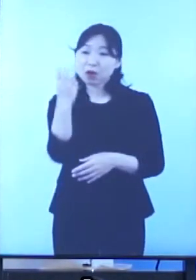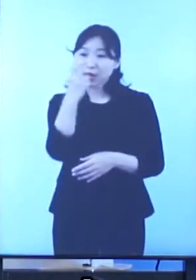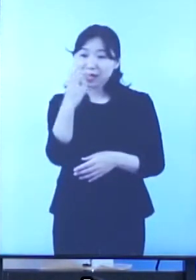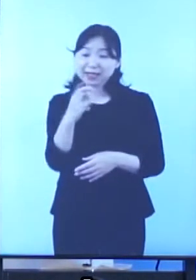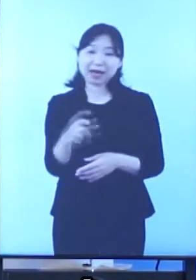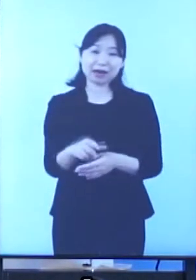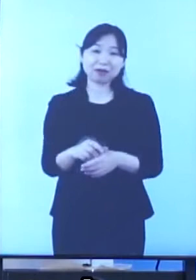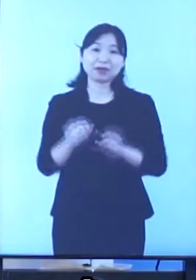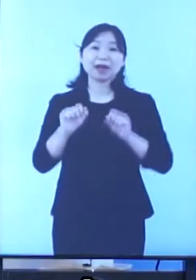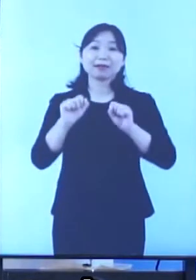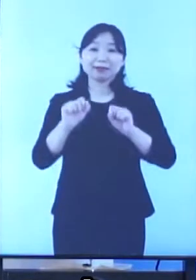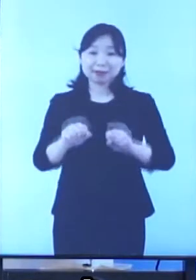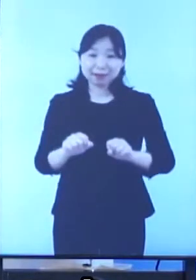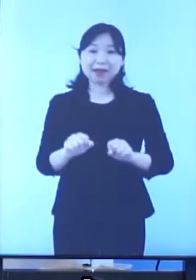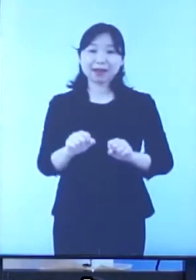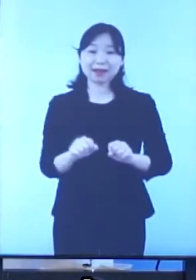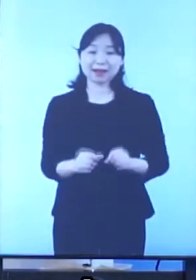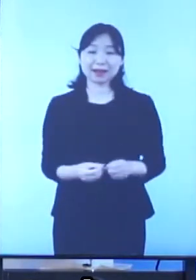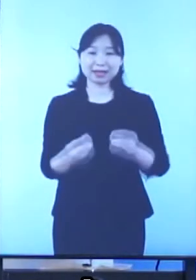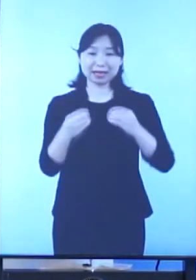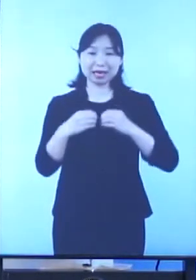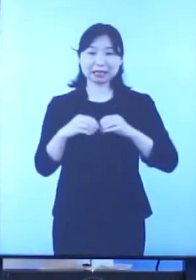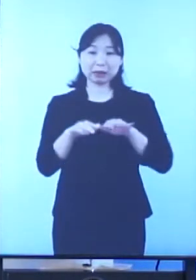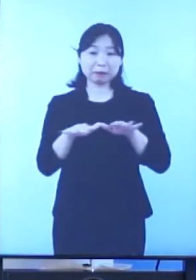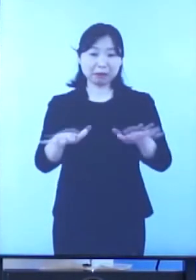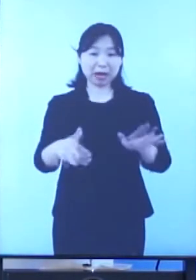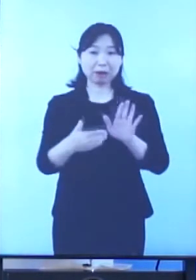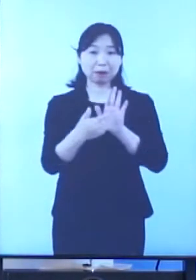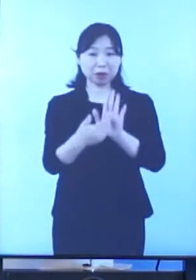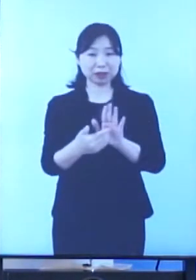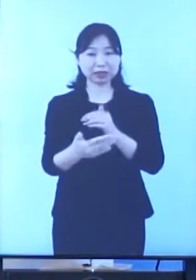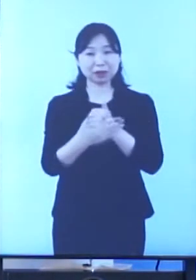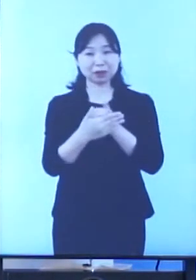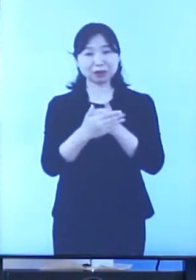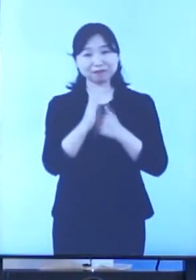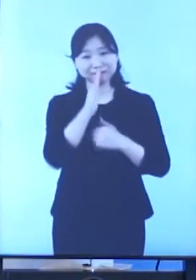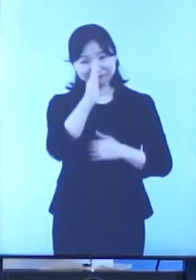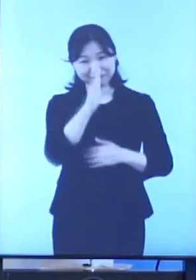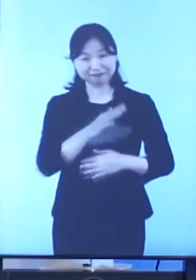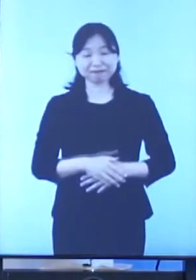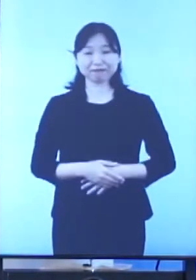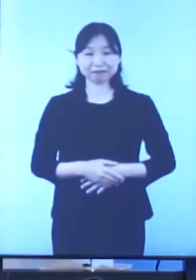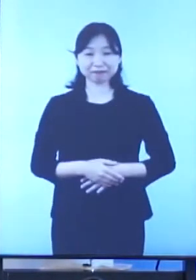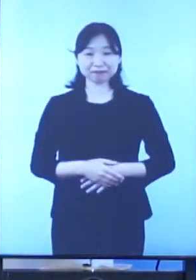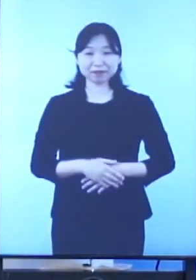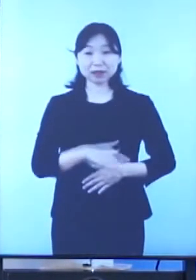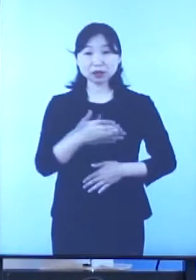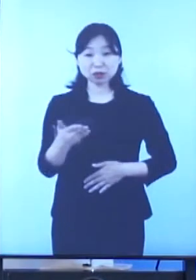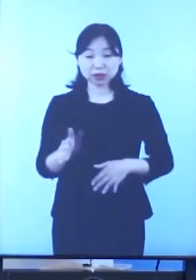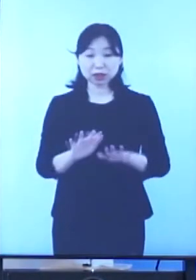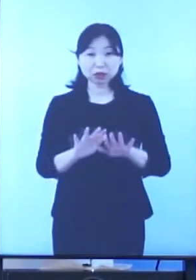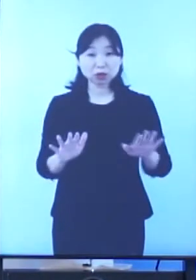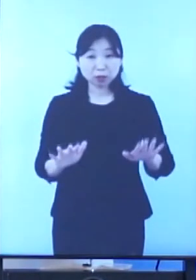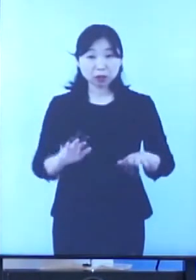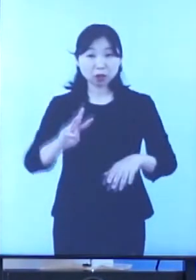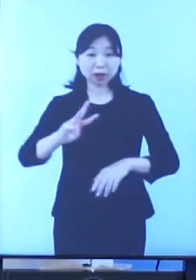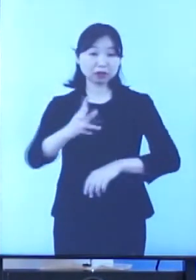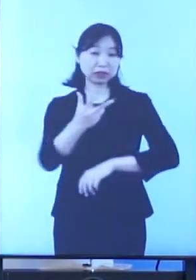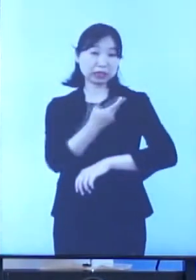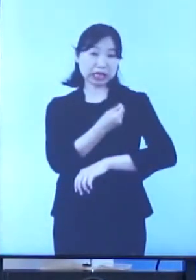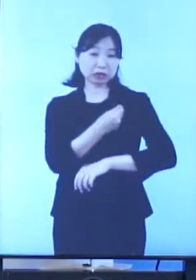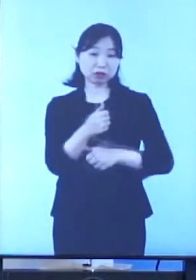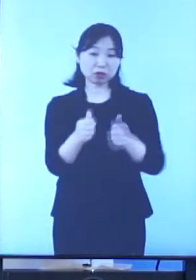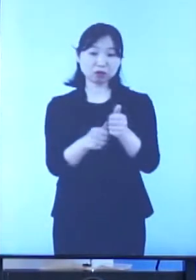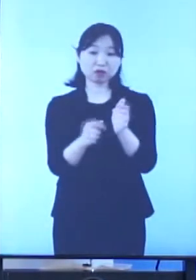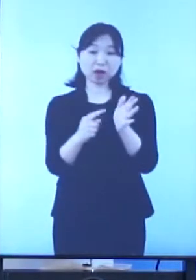大防止にご協力いただきたいと存じます。次に小児へのワクチン接種後の副反応調査